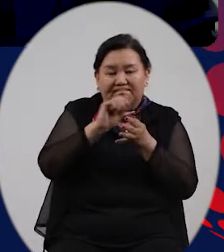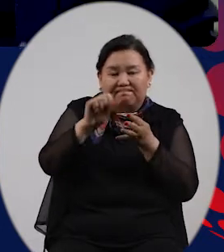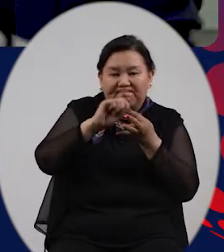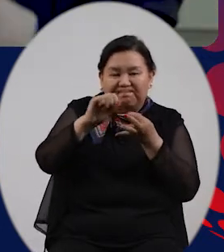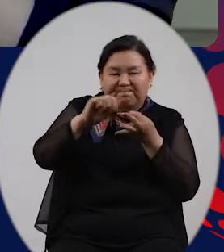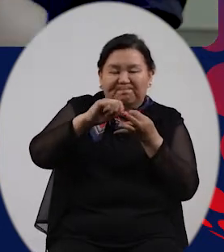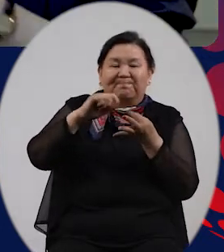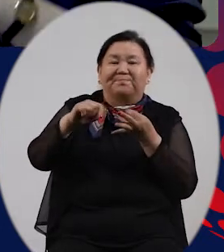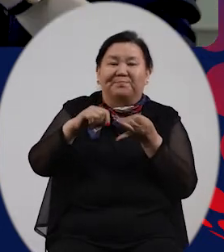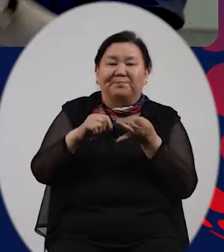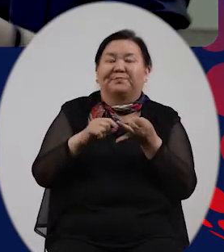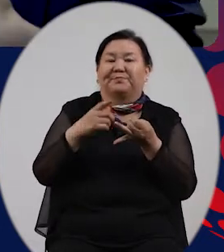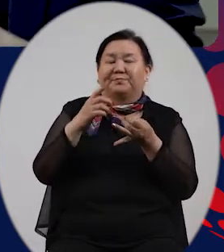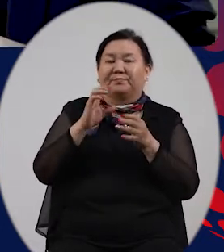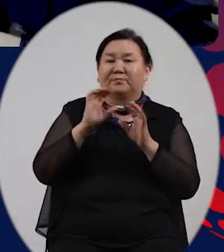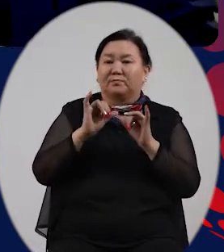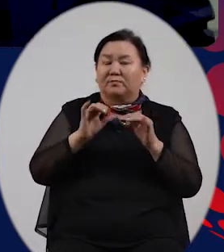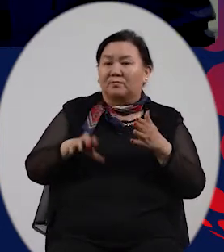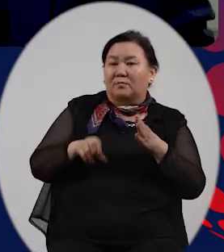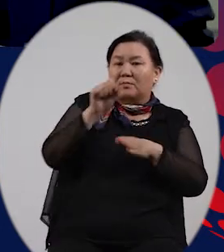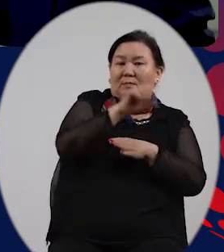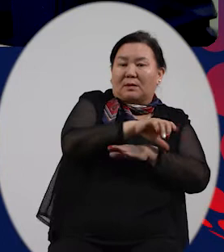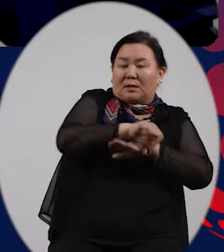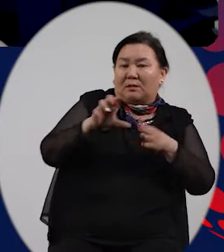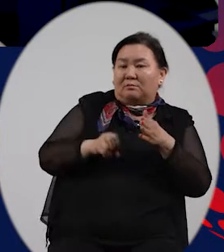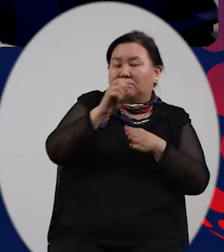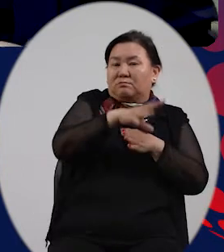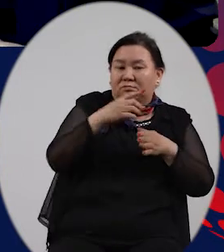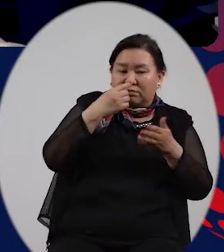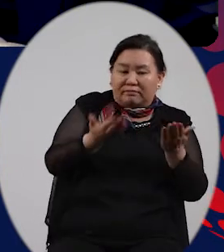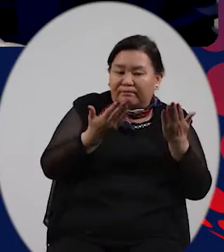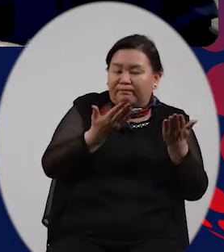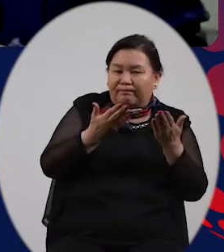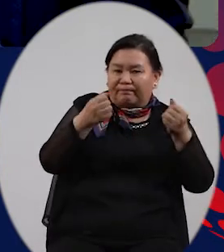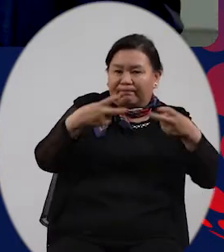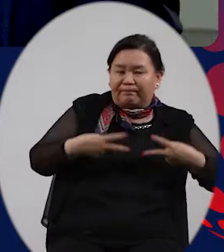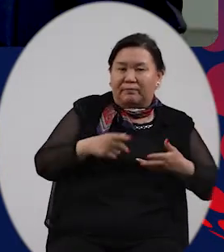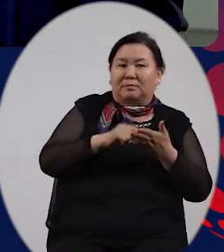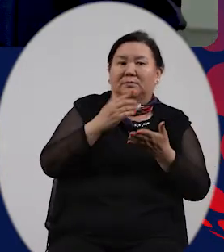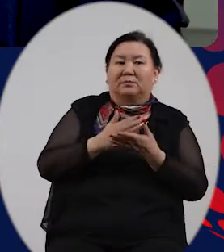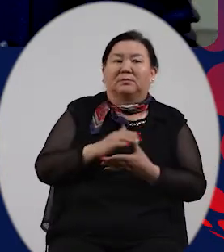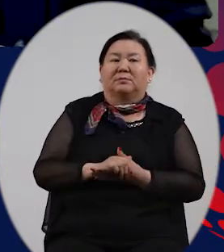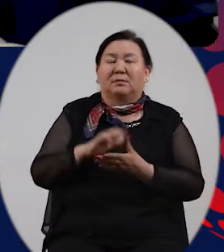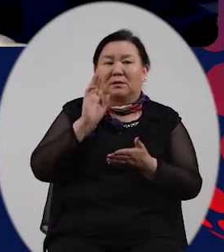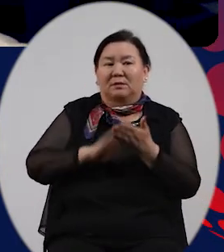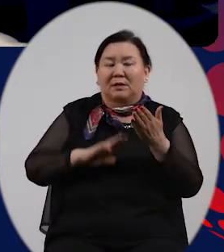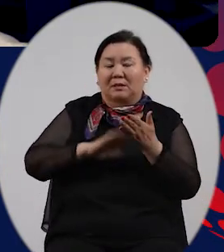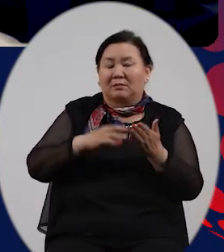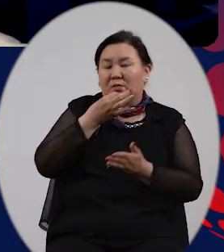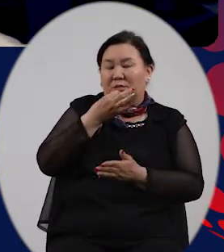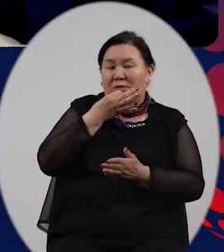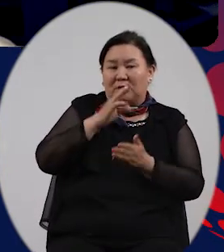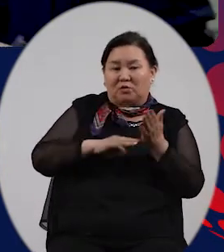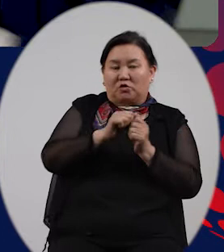өчгсөн учраас эдгээрийг дэлгэрүүлээд харах баримтчг нь ингээд хамгийн түрүүнд байж ах хэвээр. За үүнээс гадна татварын урьдчилгаа тулсан